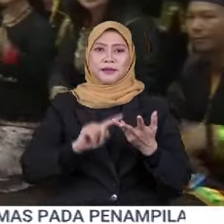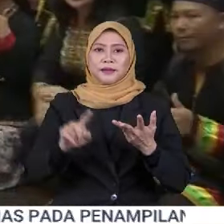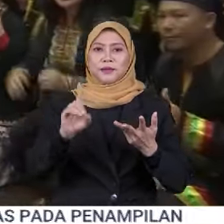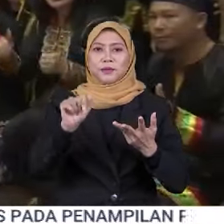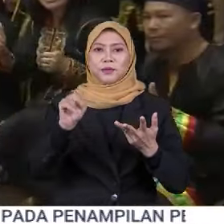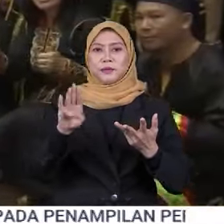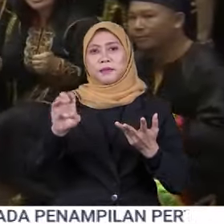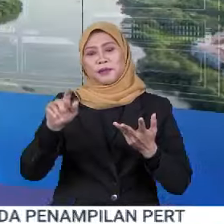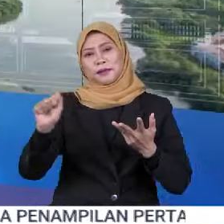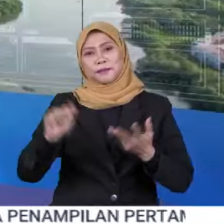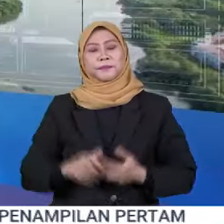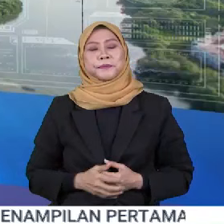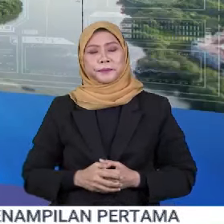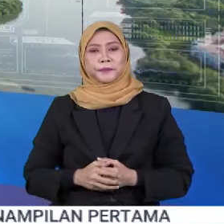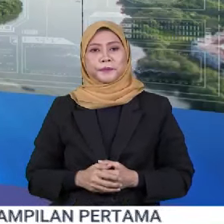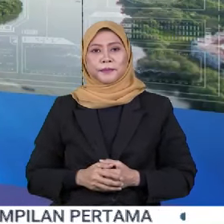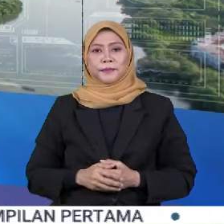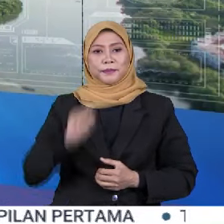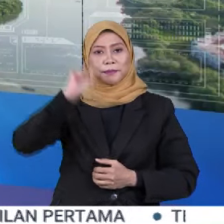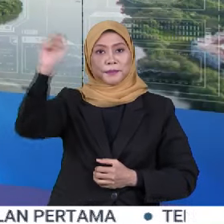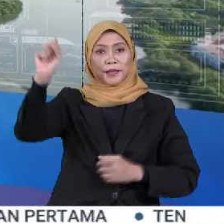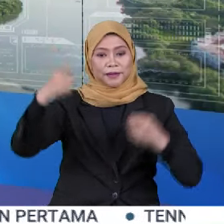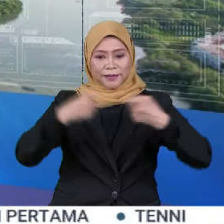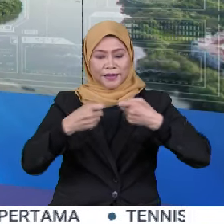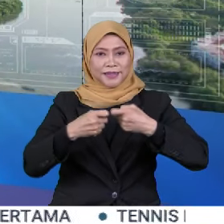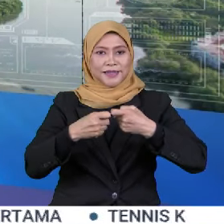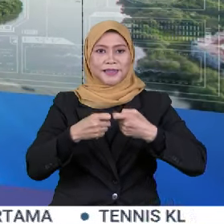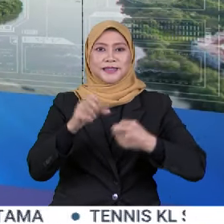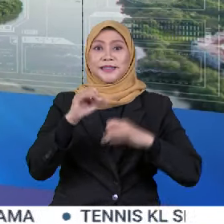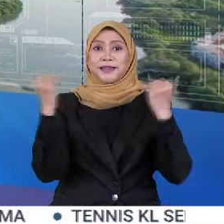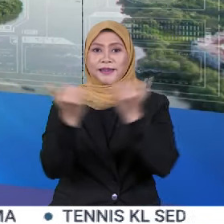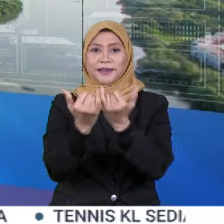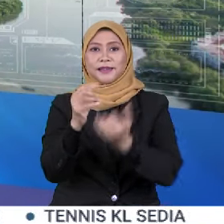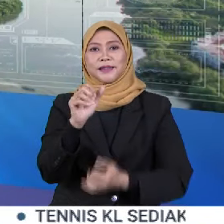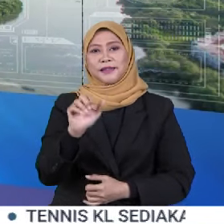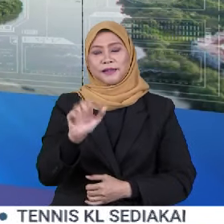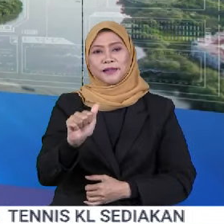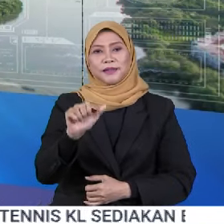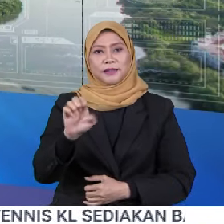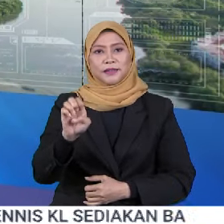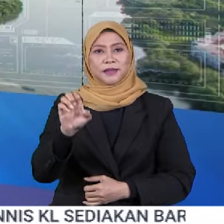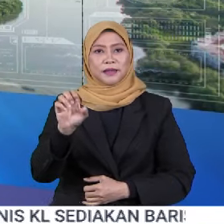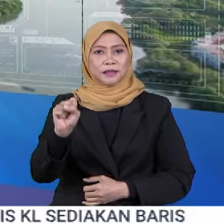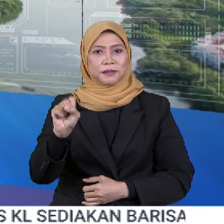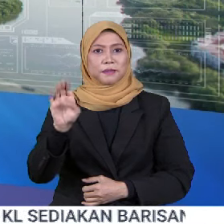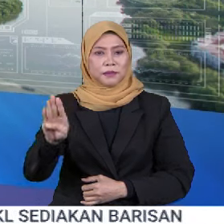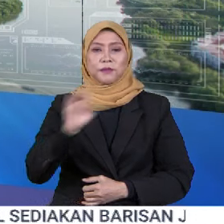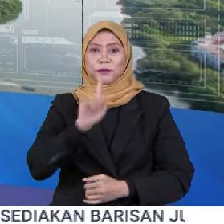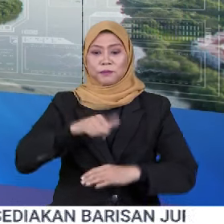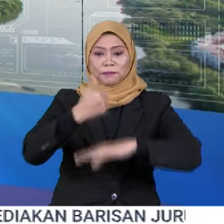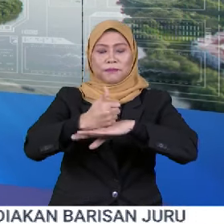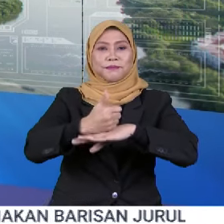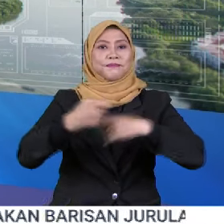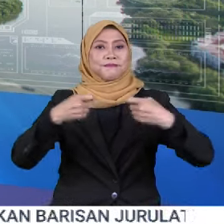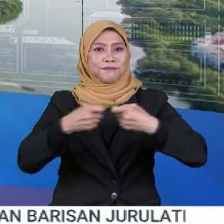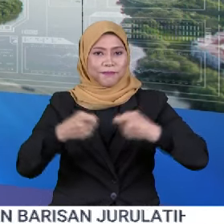begak Sabah electric city bertindak proaktif menempatkan Jana kuasa